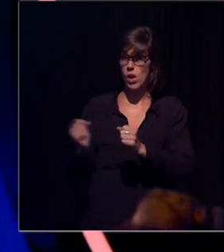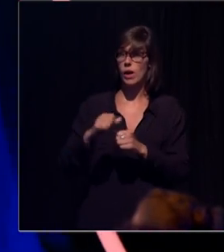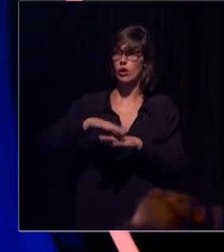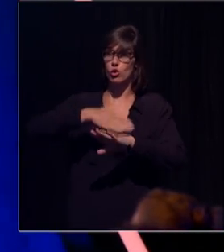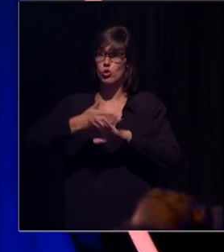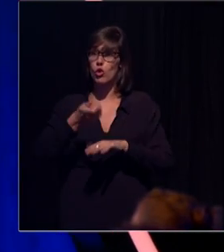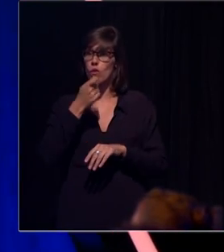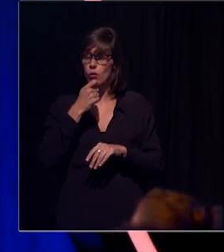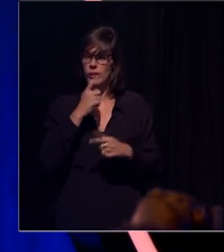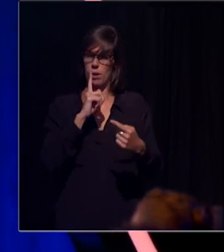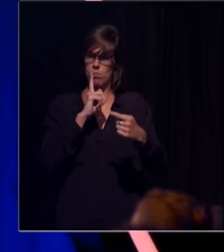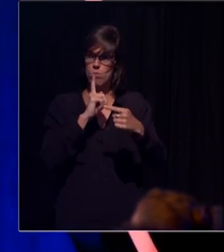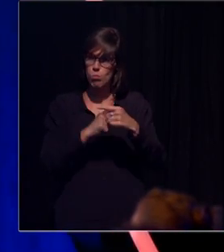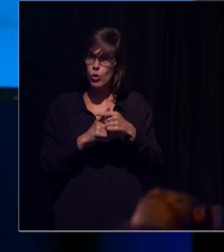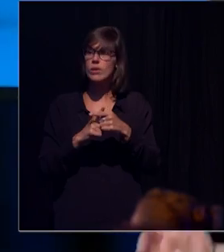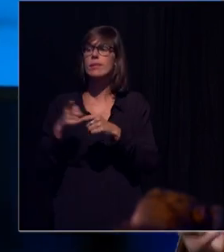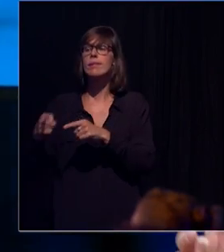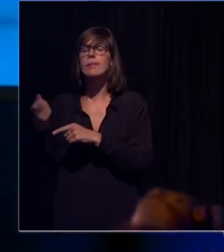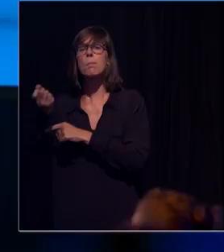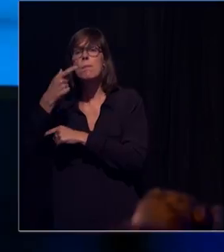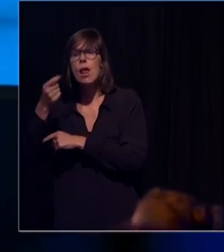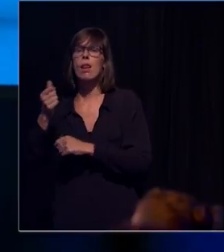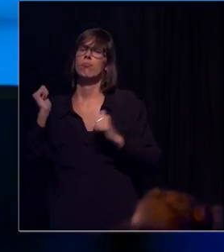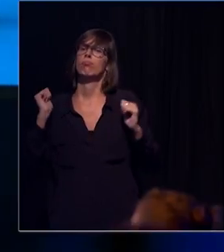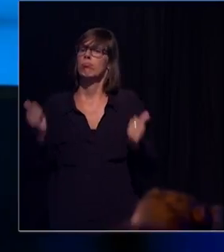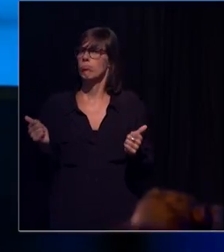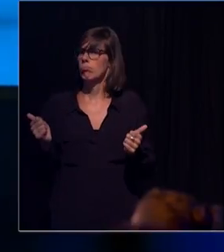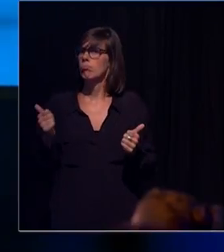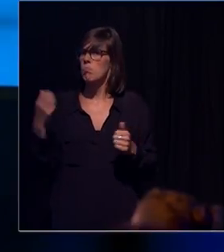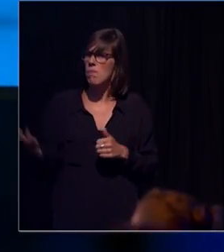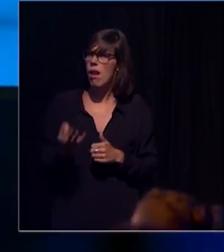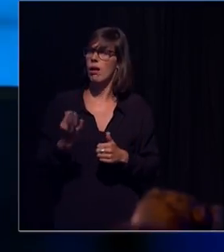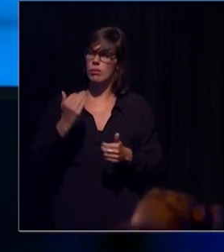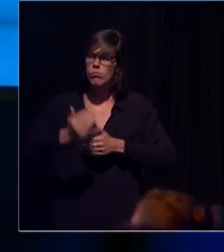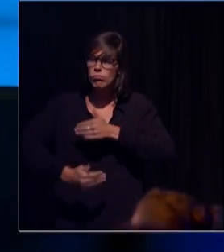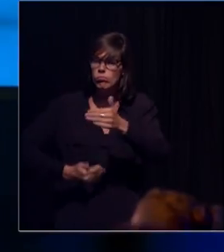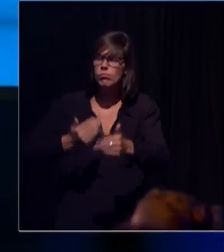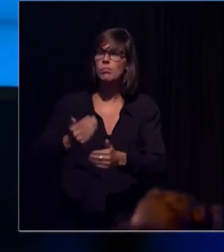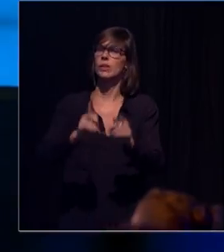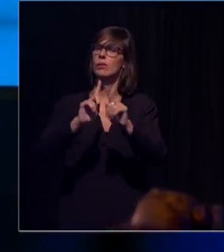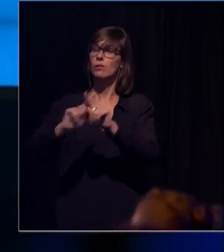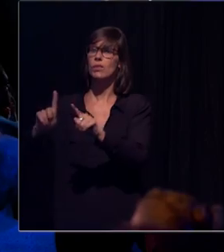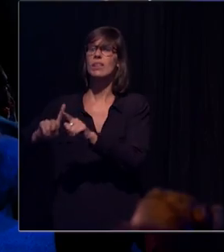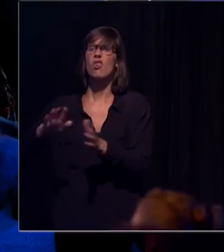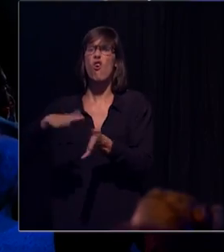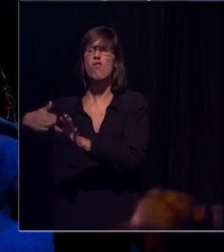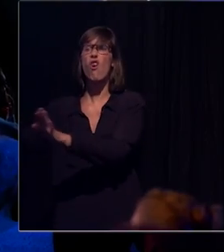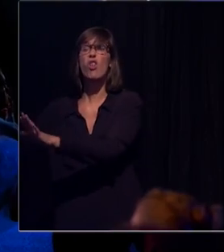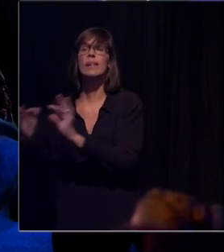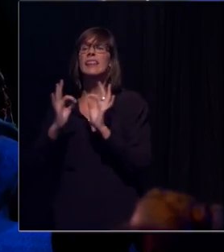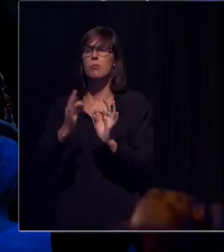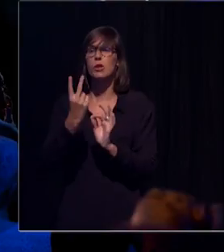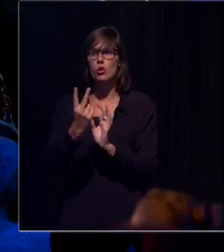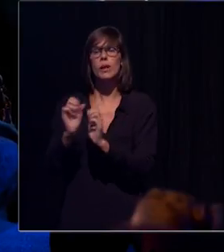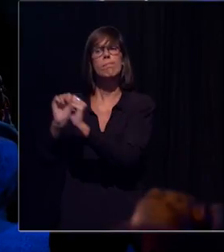voeding in combinatie met die geneesmiddelen heel belangrijk is om uiteindelijk al die verwikkelingen van type 2 diabetes